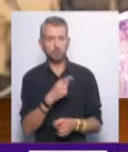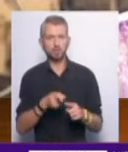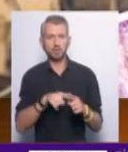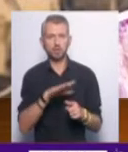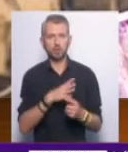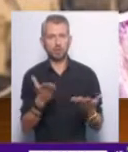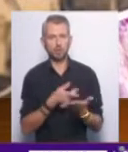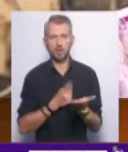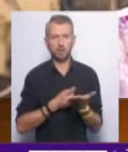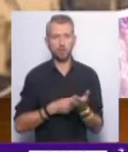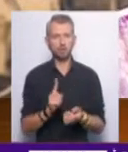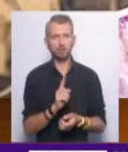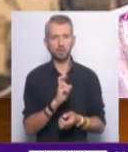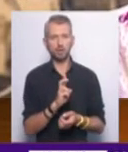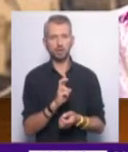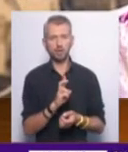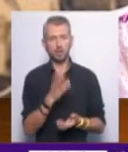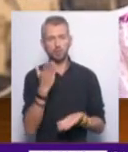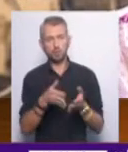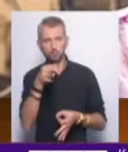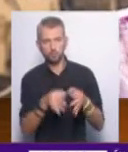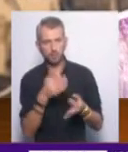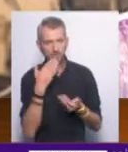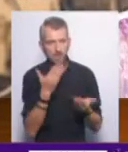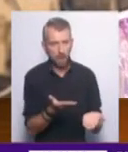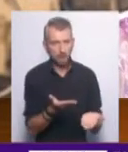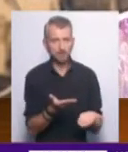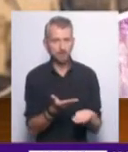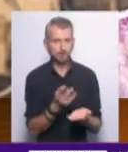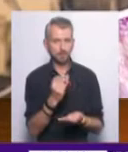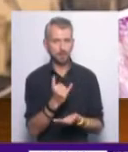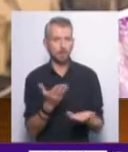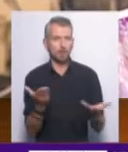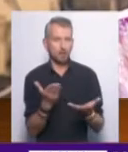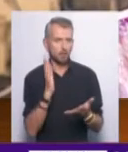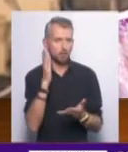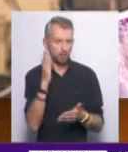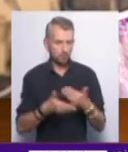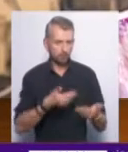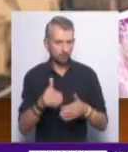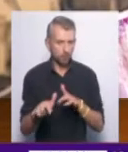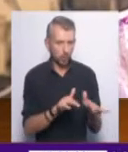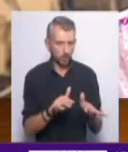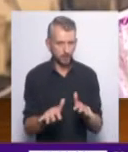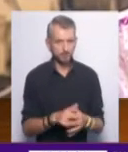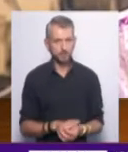якісь аргумент для того, щоб, може, в суди звертатися, ну, на якісь подальші кроки. І